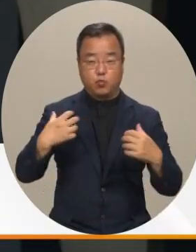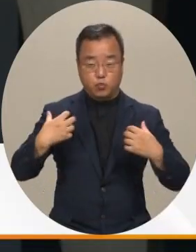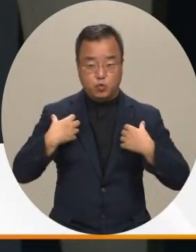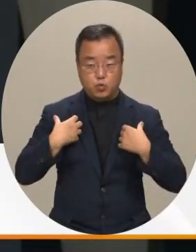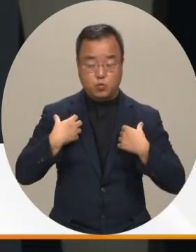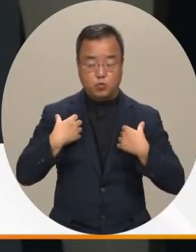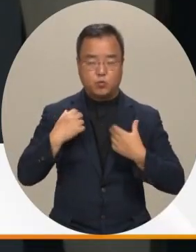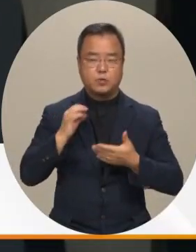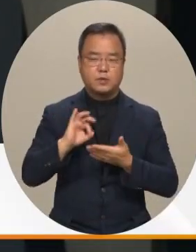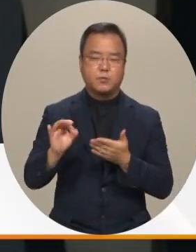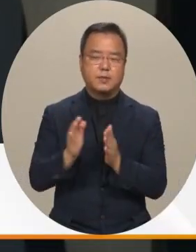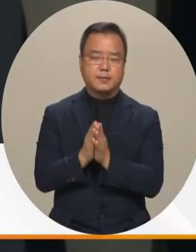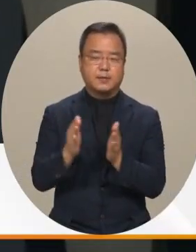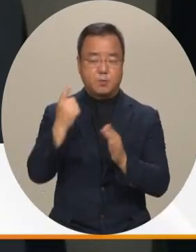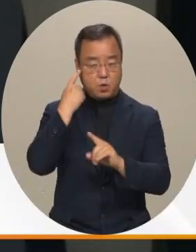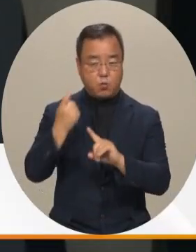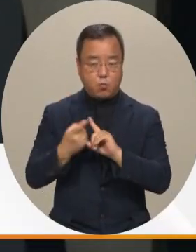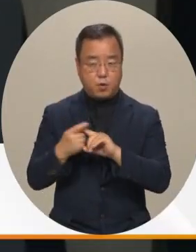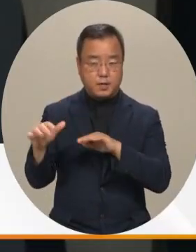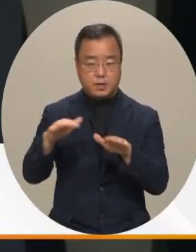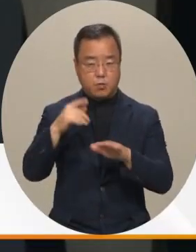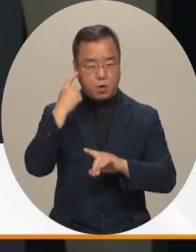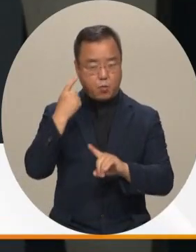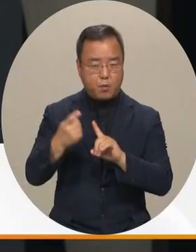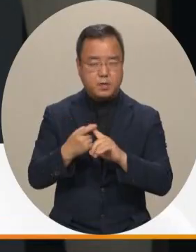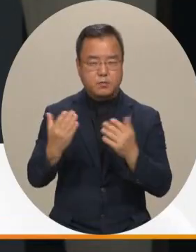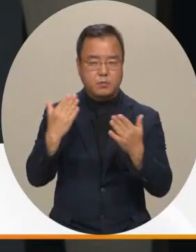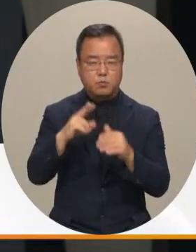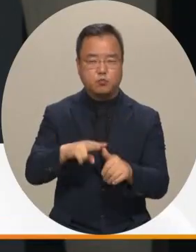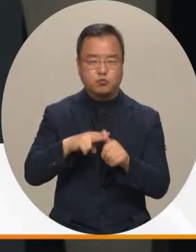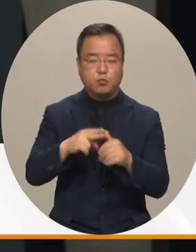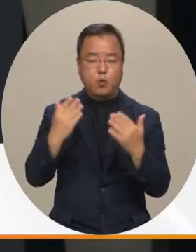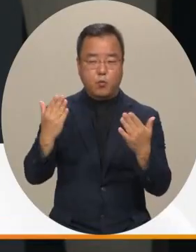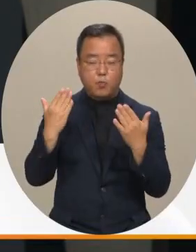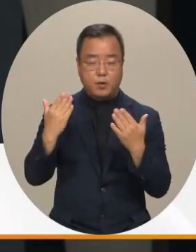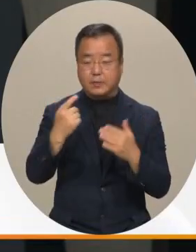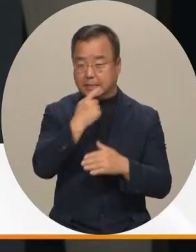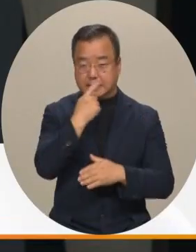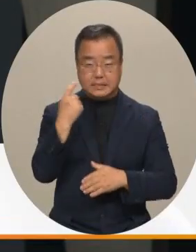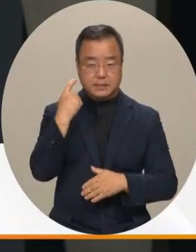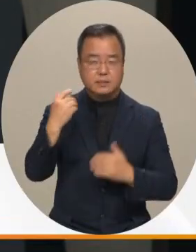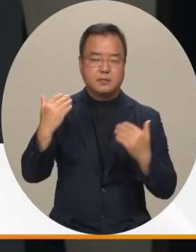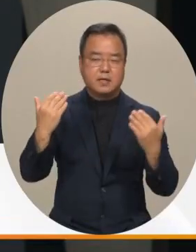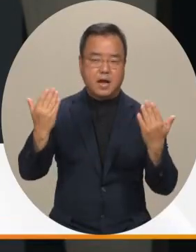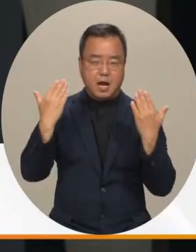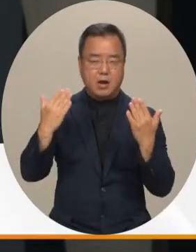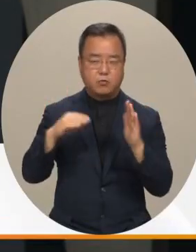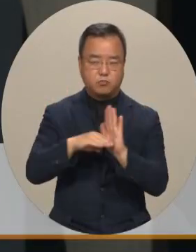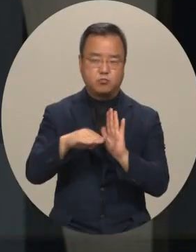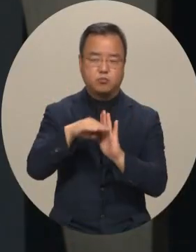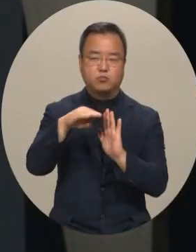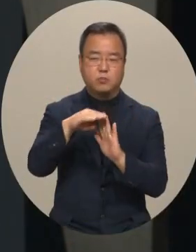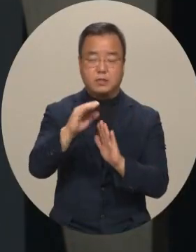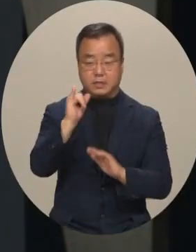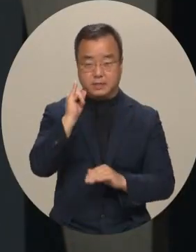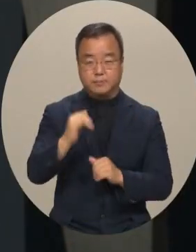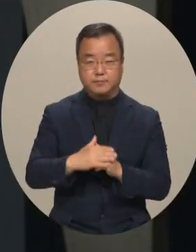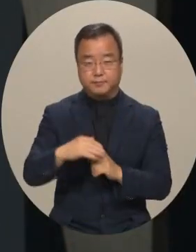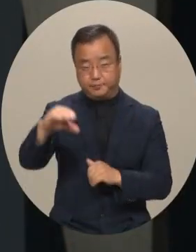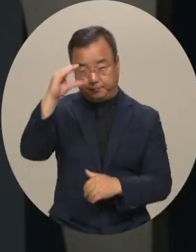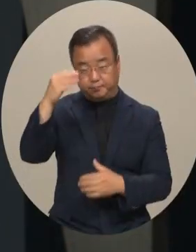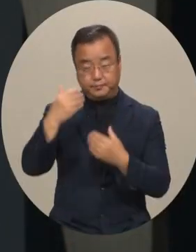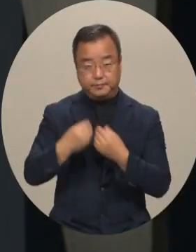모았는데요 아비 학교는 관심 학교 후보학교 인증학교 이렇게 크게 세 단계로 나눠집니다 중에 10범